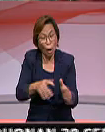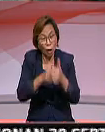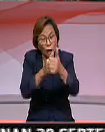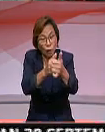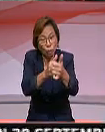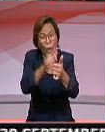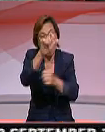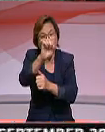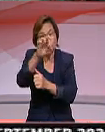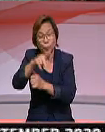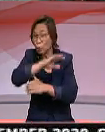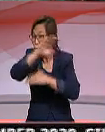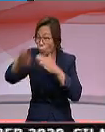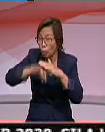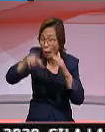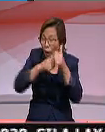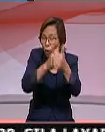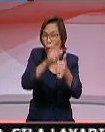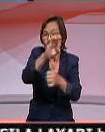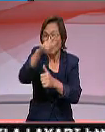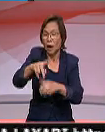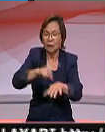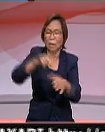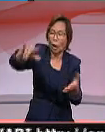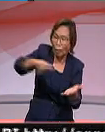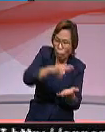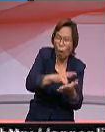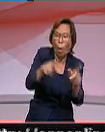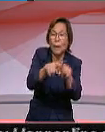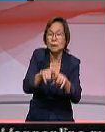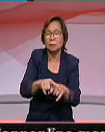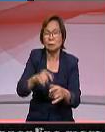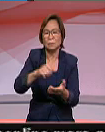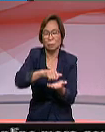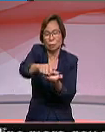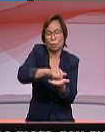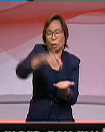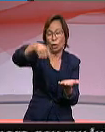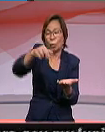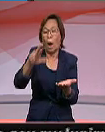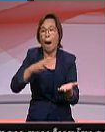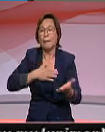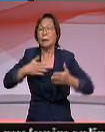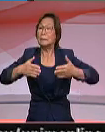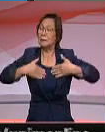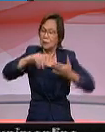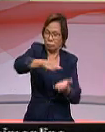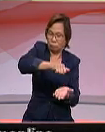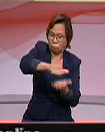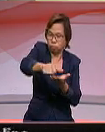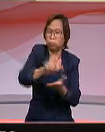mematuhi prosedur operasi standar asops masa berada di lapangan terbang seperti mengimbas KMI Sejahtera